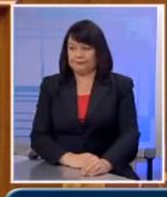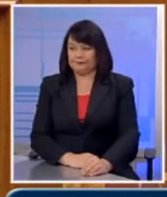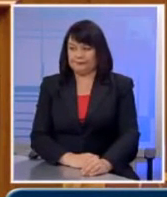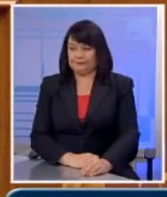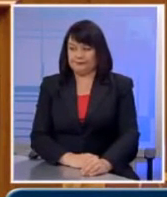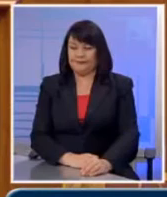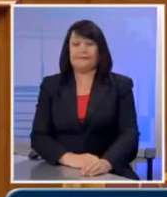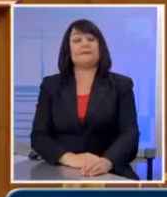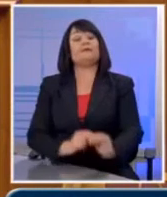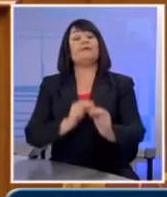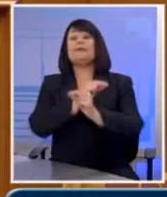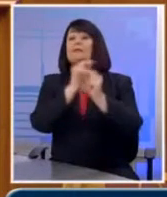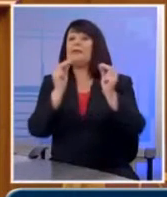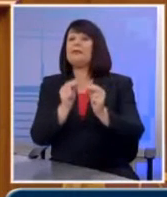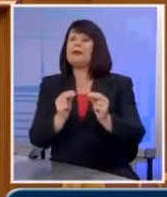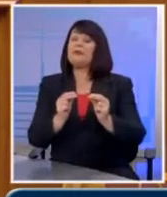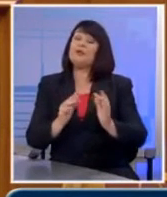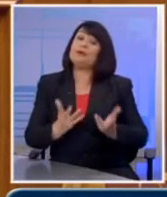Άραγε,